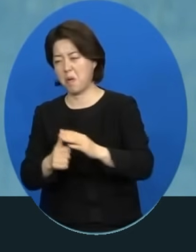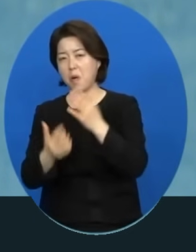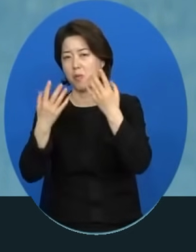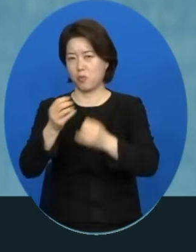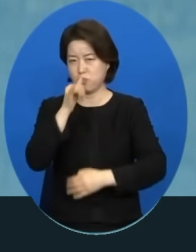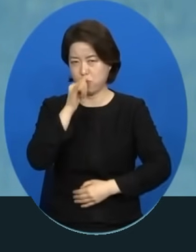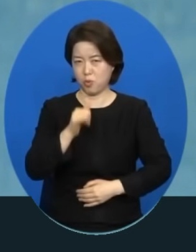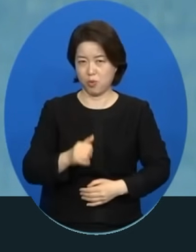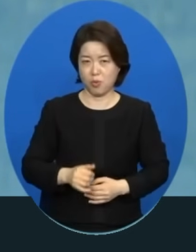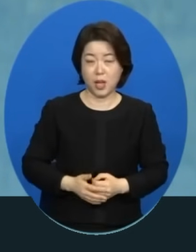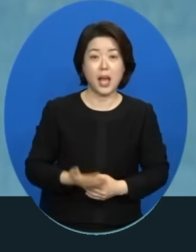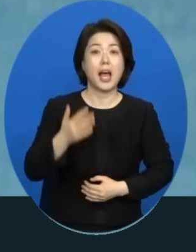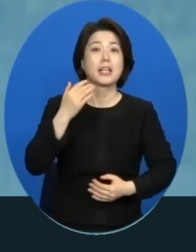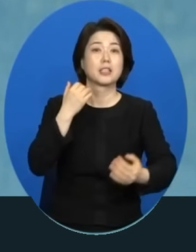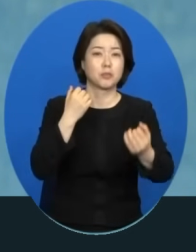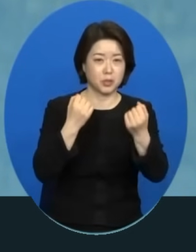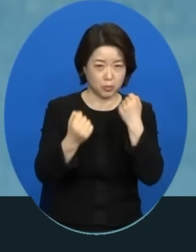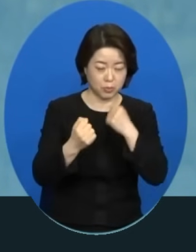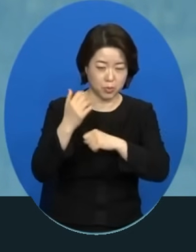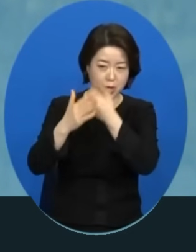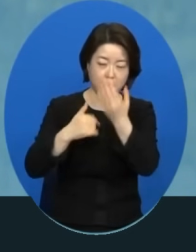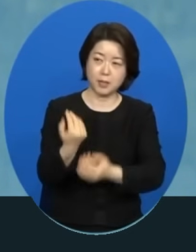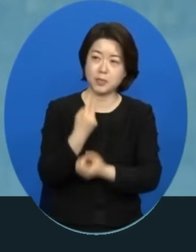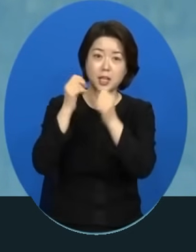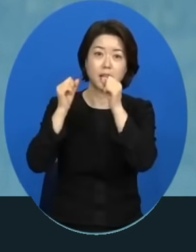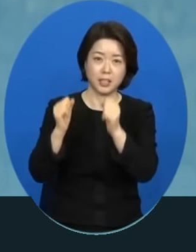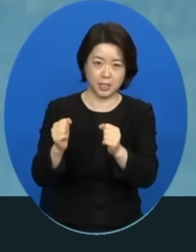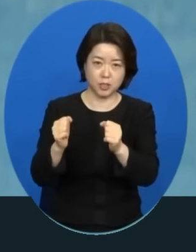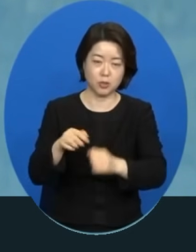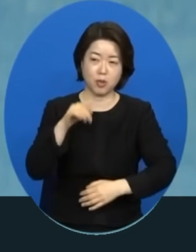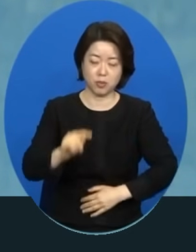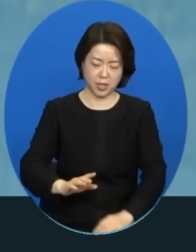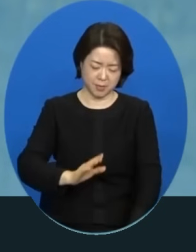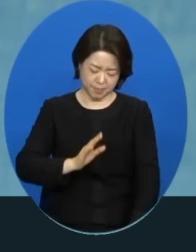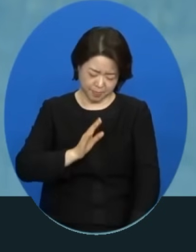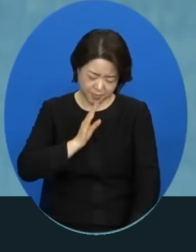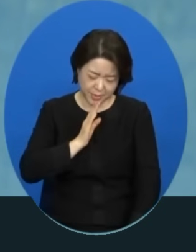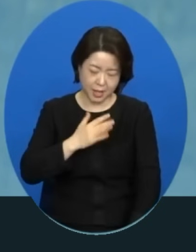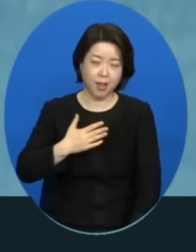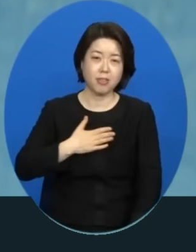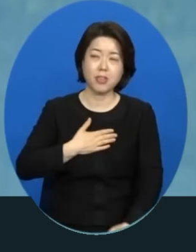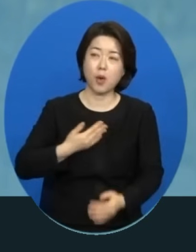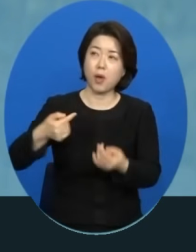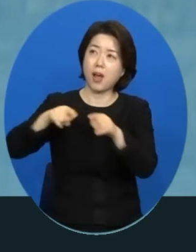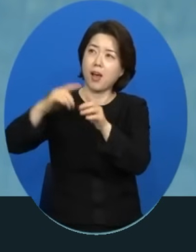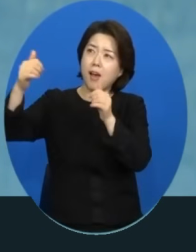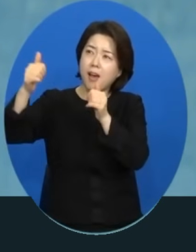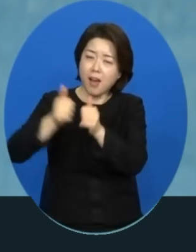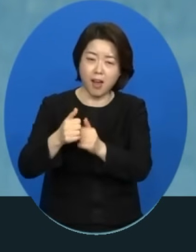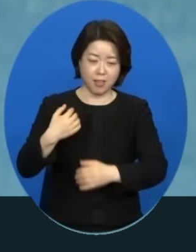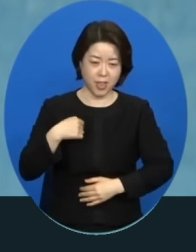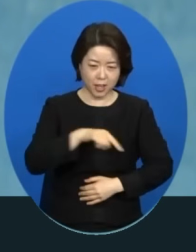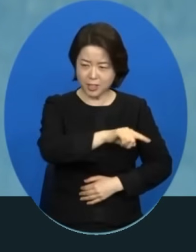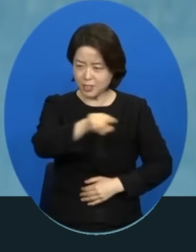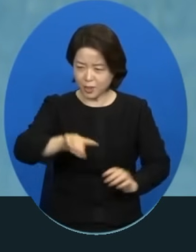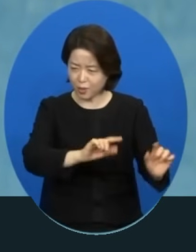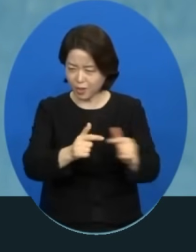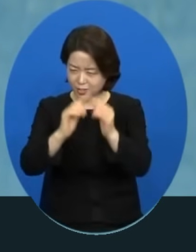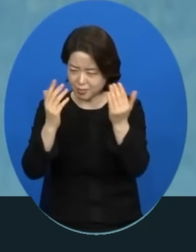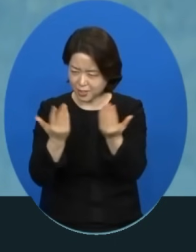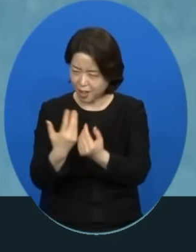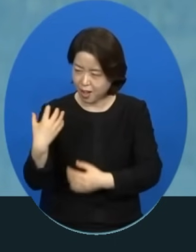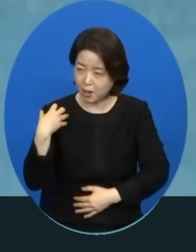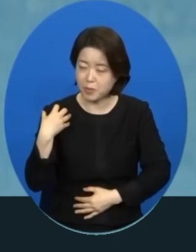그래요. 그럼에도 불구하고 하나님이 살아계시고 그것이 진짜로 나와 함께 하셔서 내가 이것을 다 감당할 수 있게 된